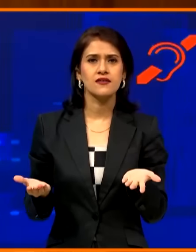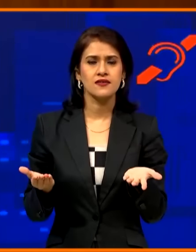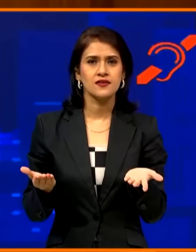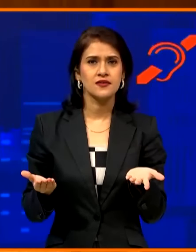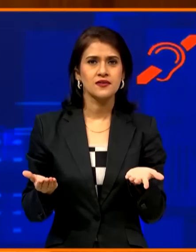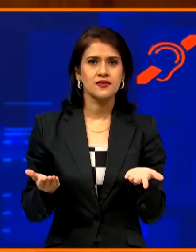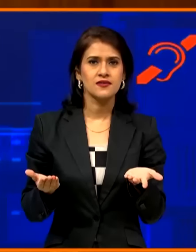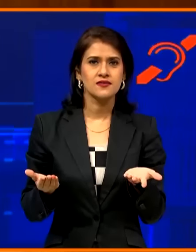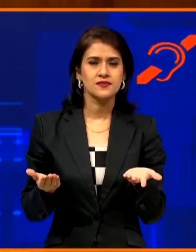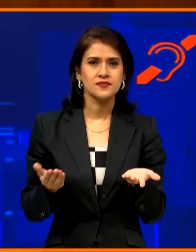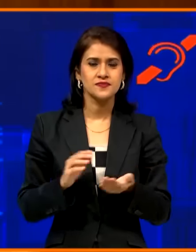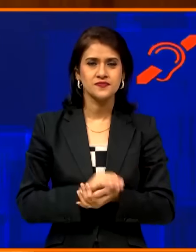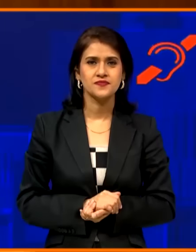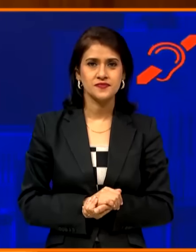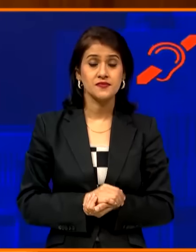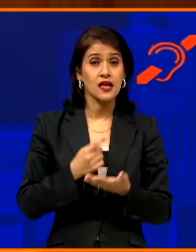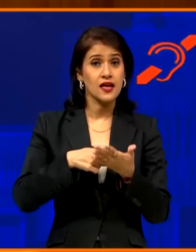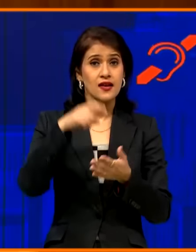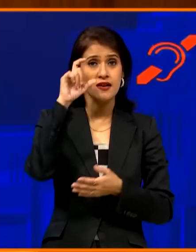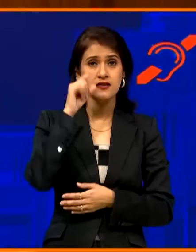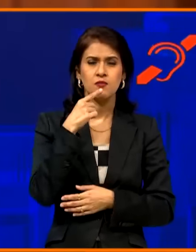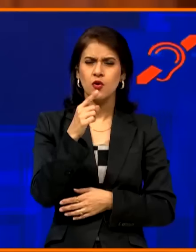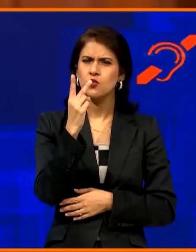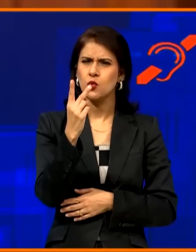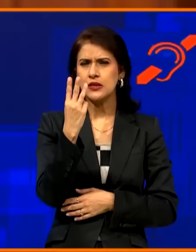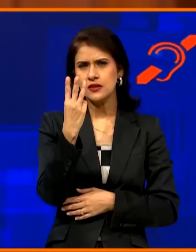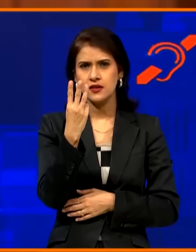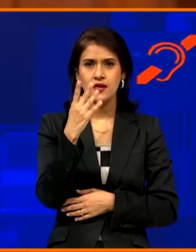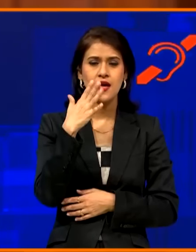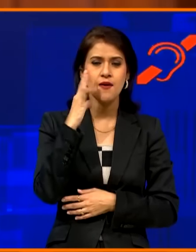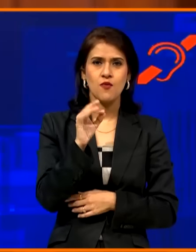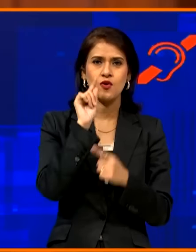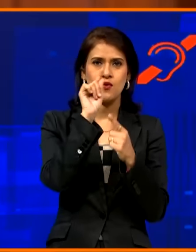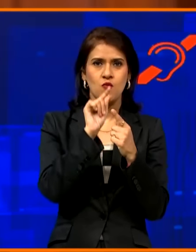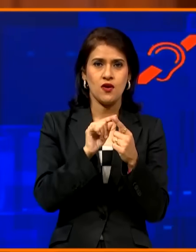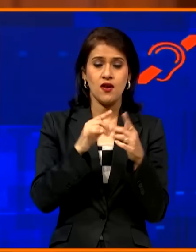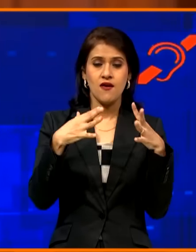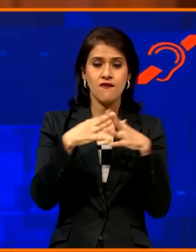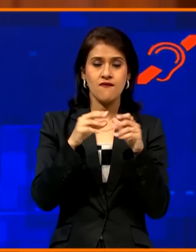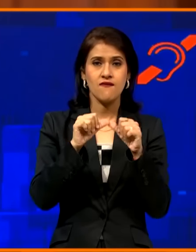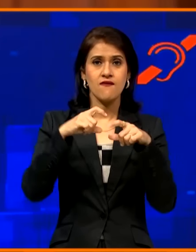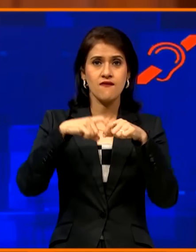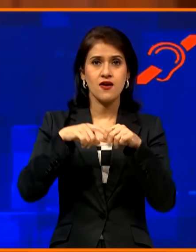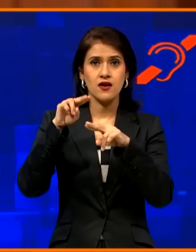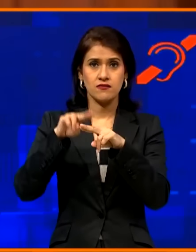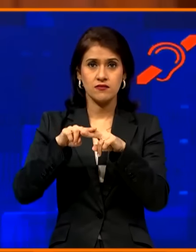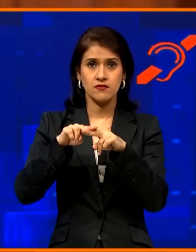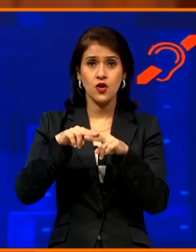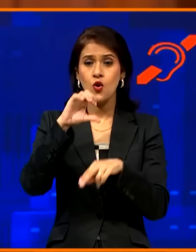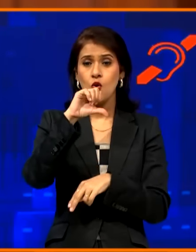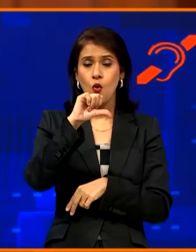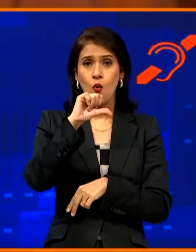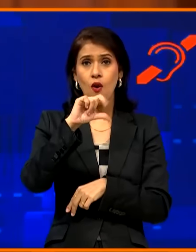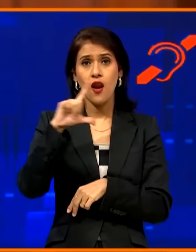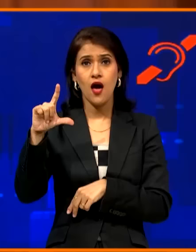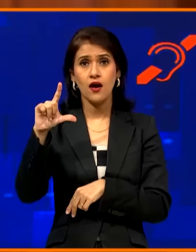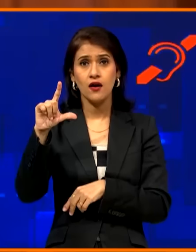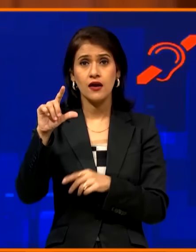तो हमारा इसमें देखिए दो तीन मोटी मोटी बातें हैं वक्फ के पास पूरे देश में 9 लाख एकड़ जमीन